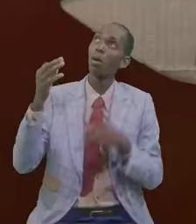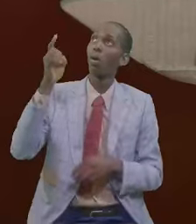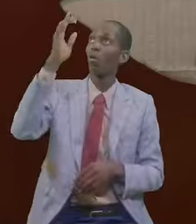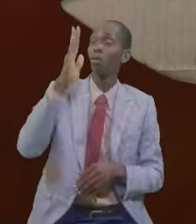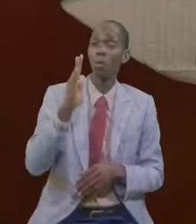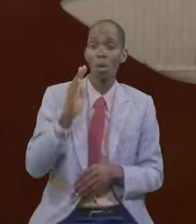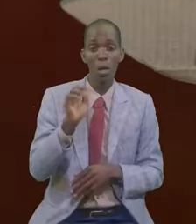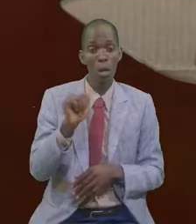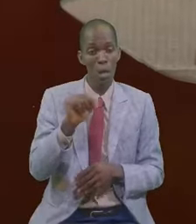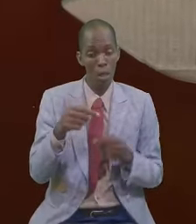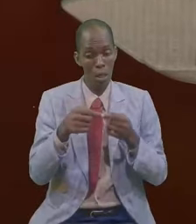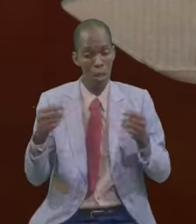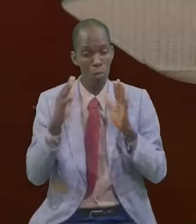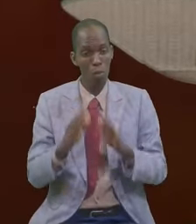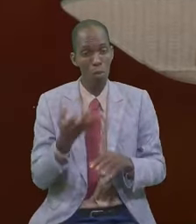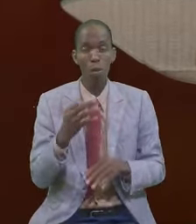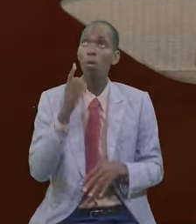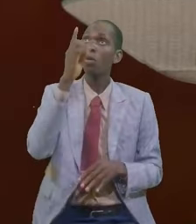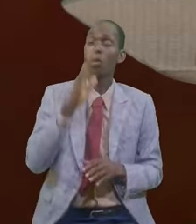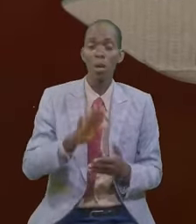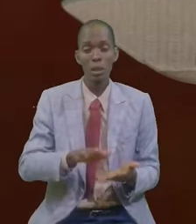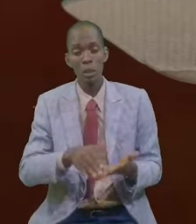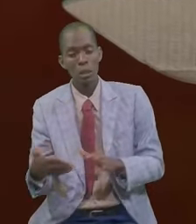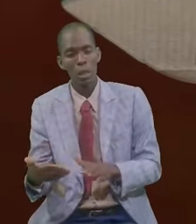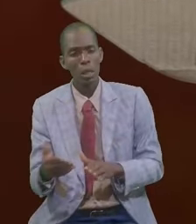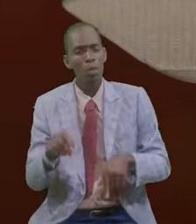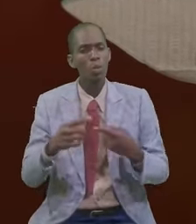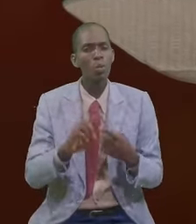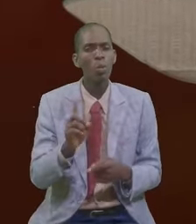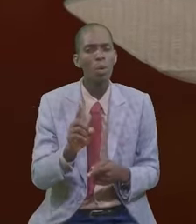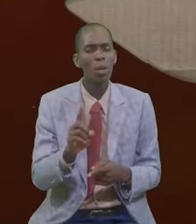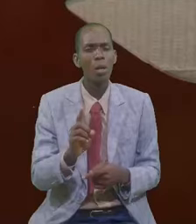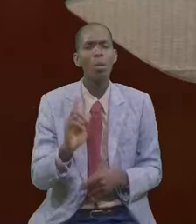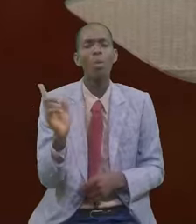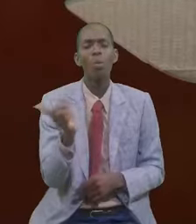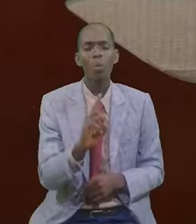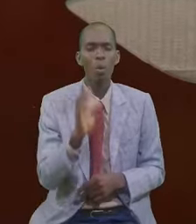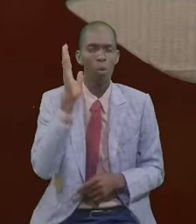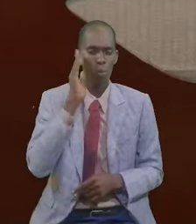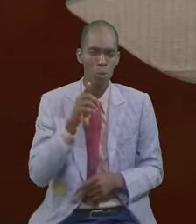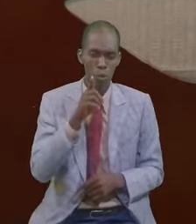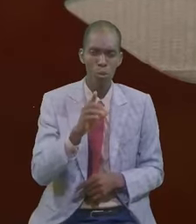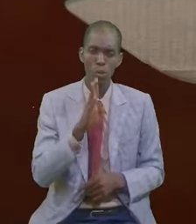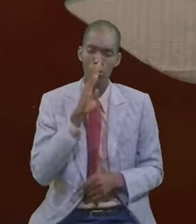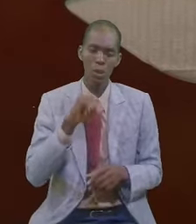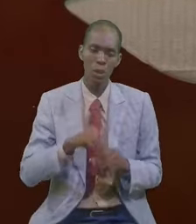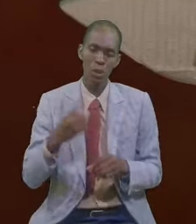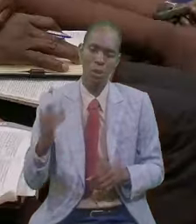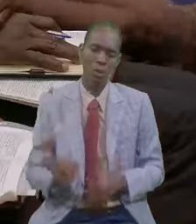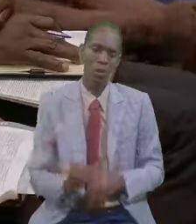et ennemi de Dieu qui meurt dans cet état-là. Où passera-t-il